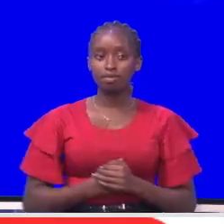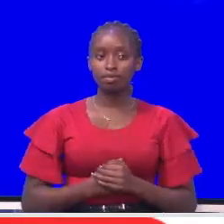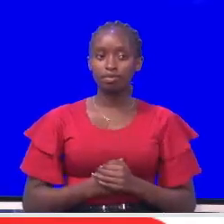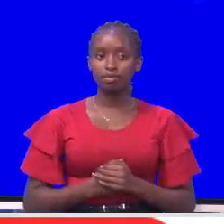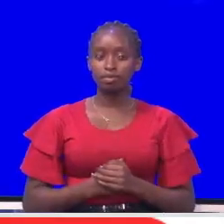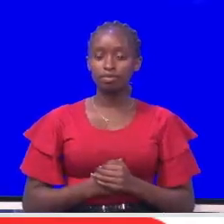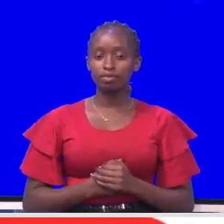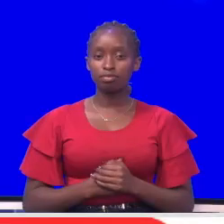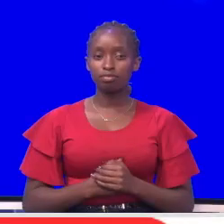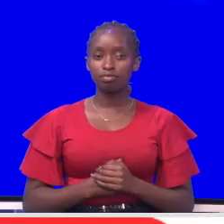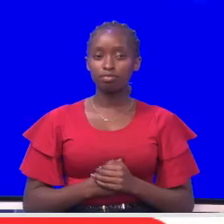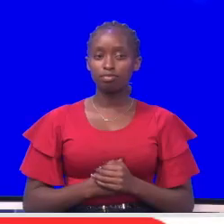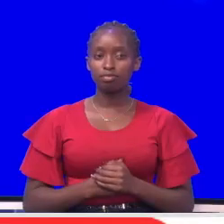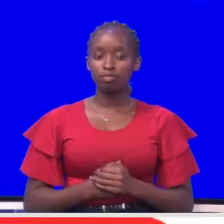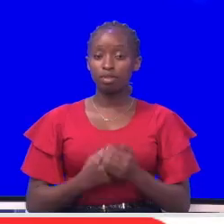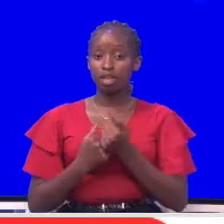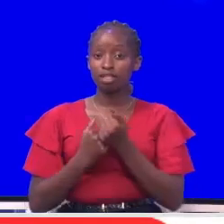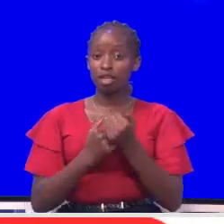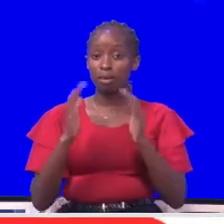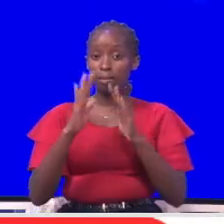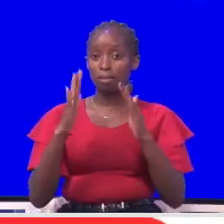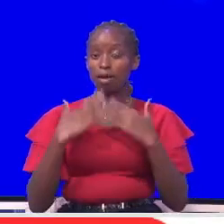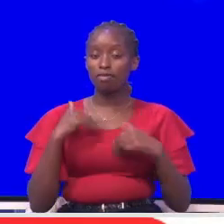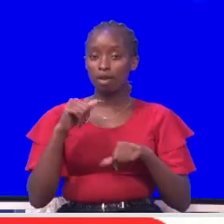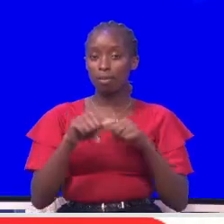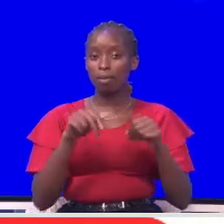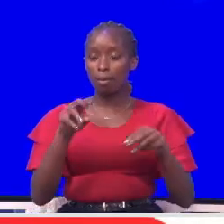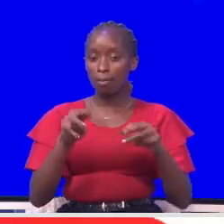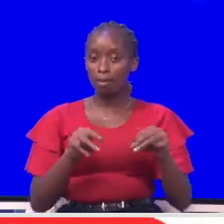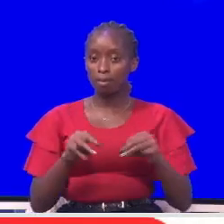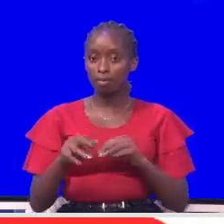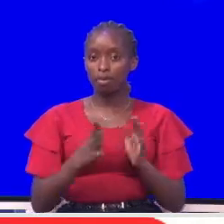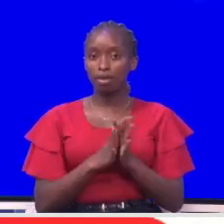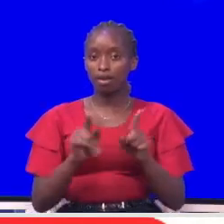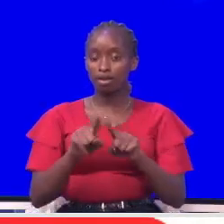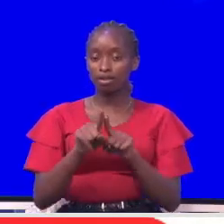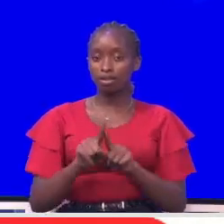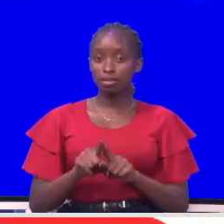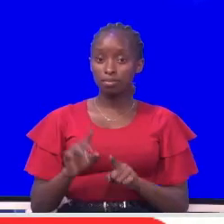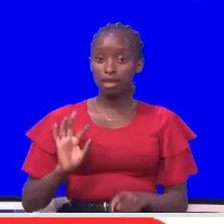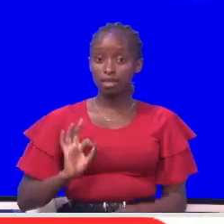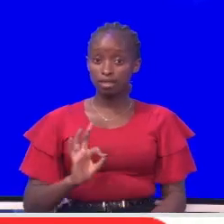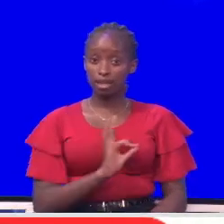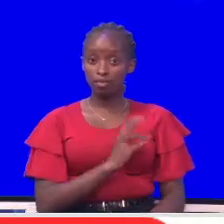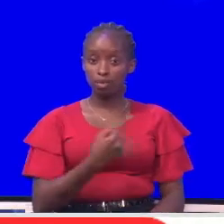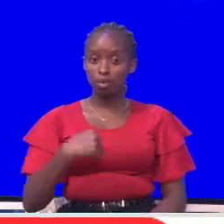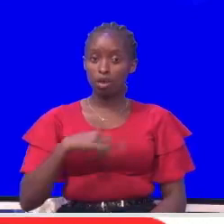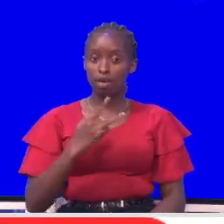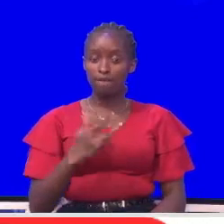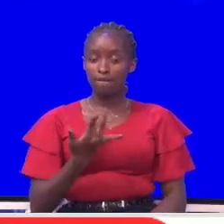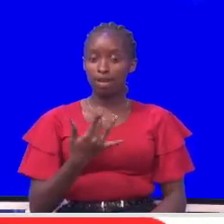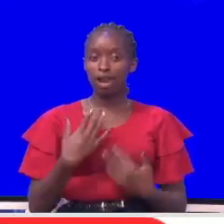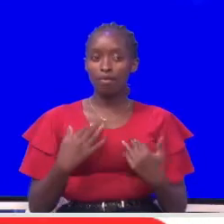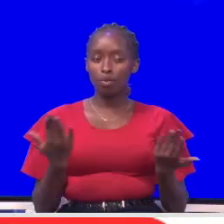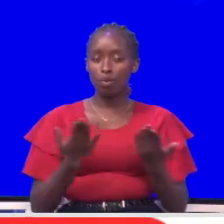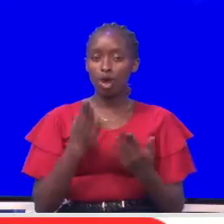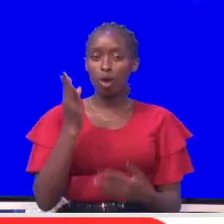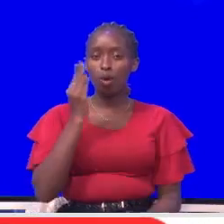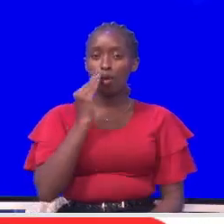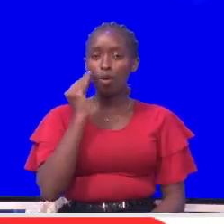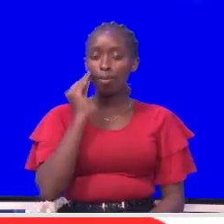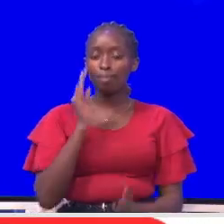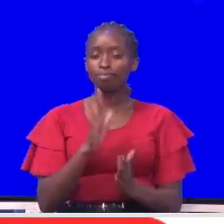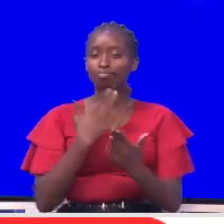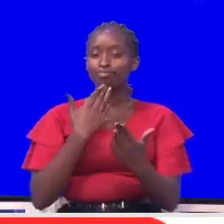hivyo, support ni kubwa katika management na pia staff, na tunahisi kwamba tuko nyumbani. Na shukrani